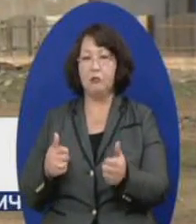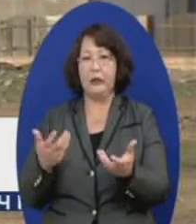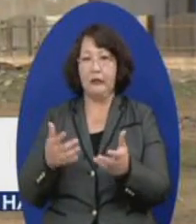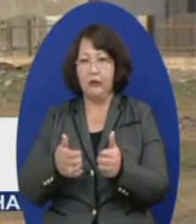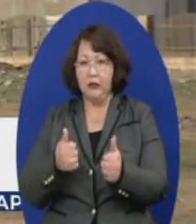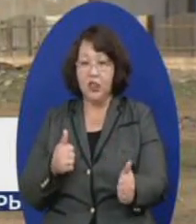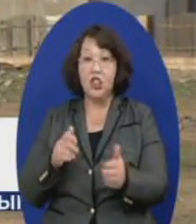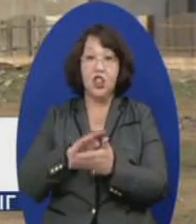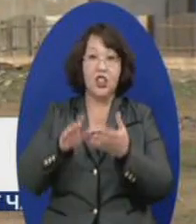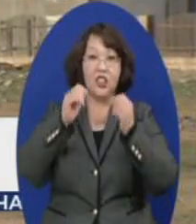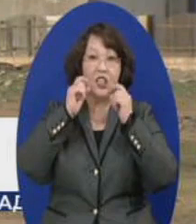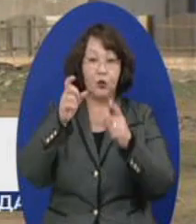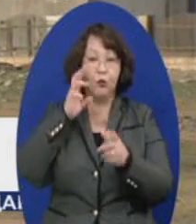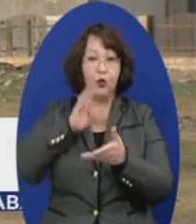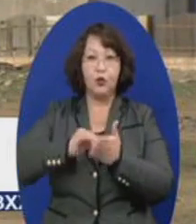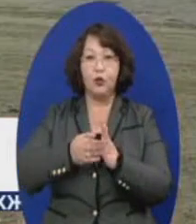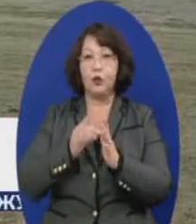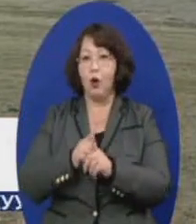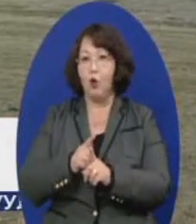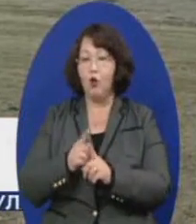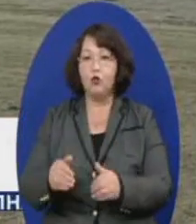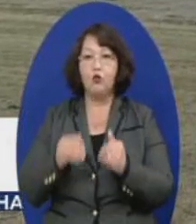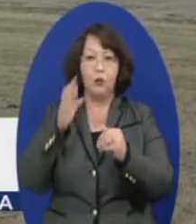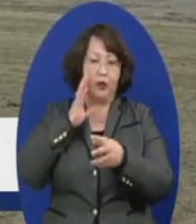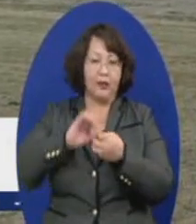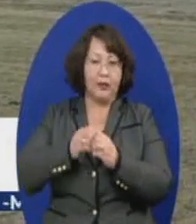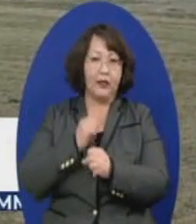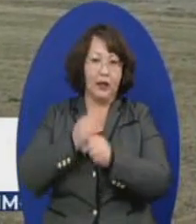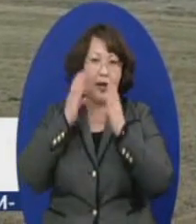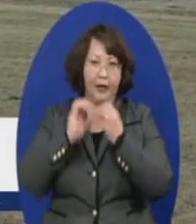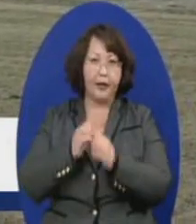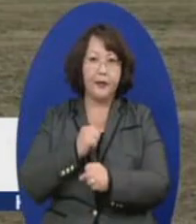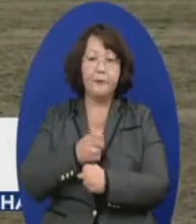шин сэргэлтийн бодлогын хүрээнд дээрх чиглэлд хөгжлийн бодлогыг